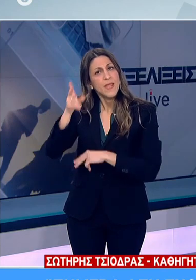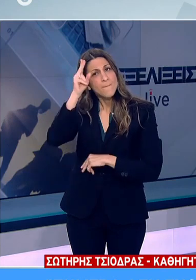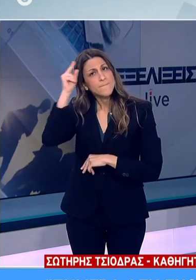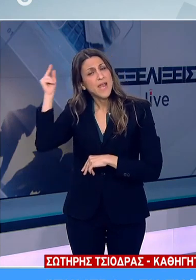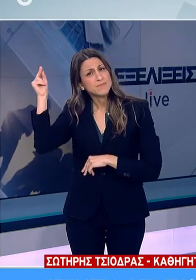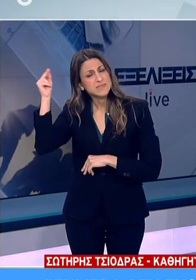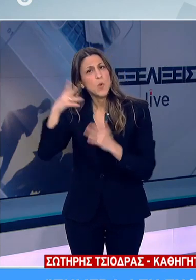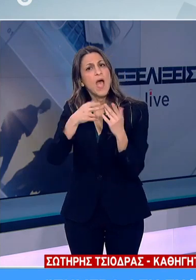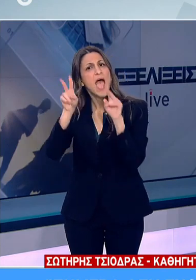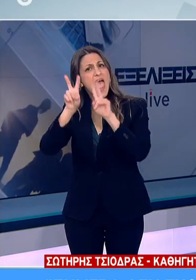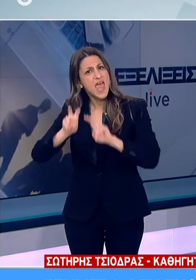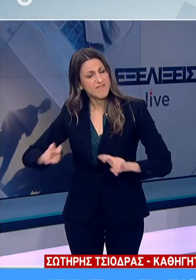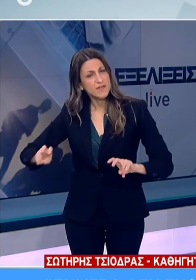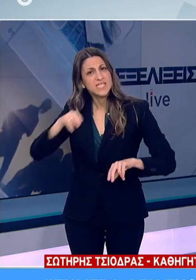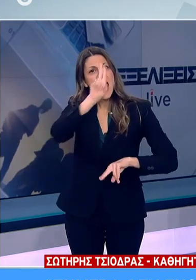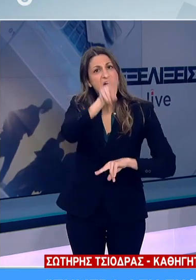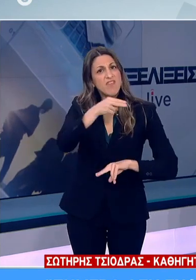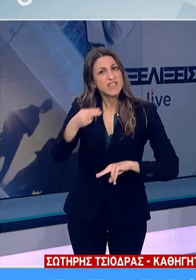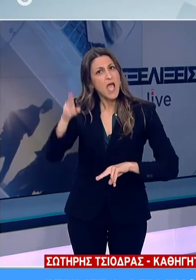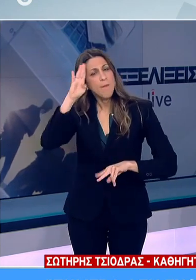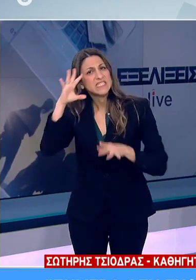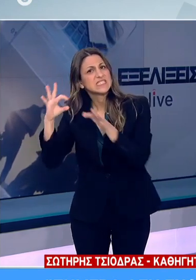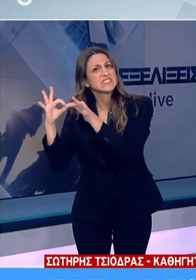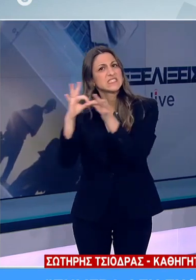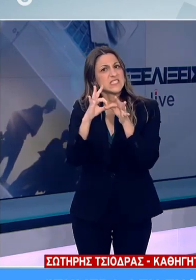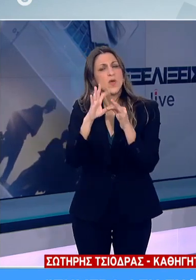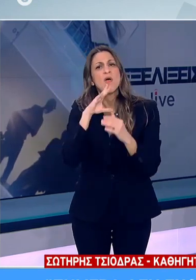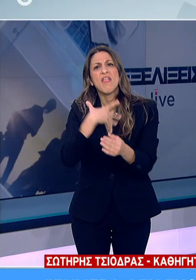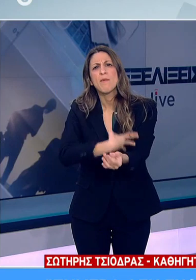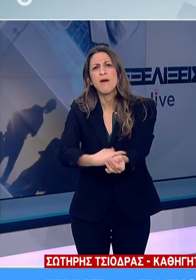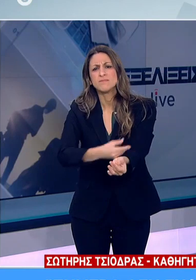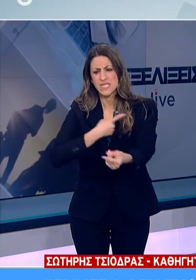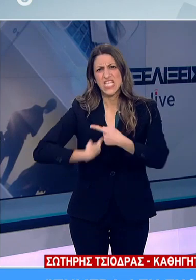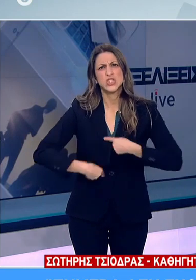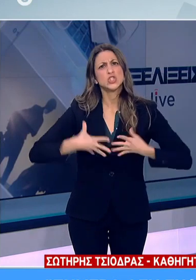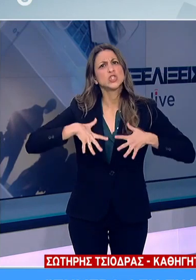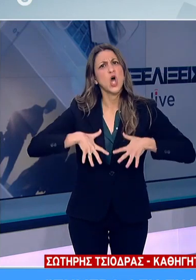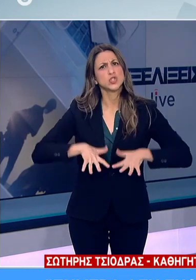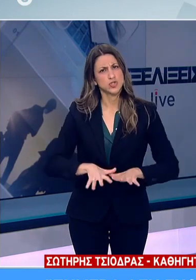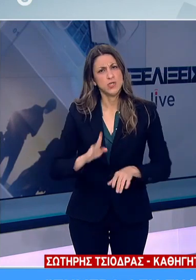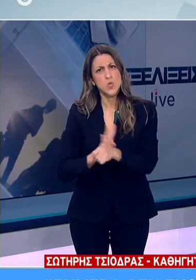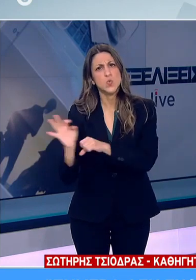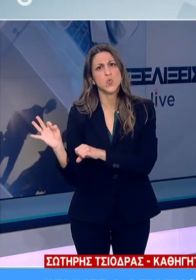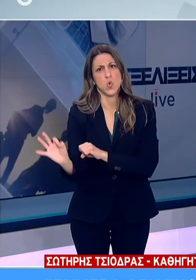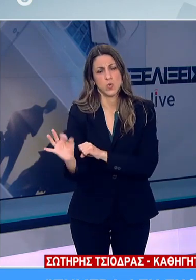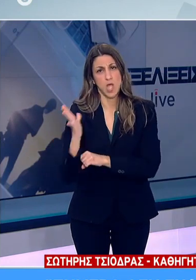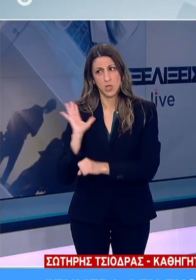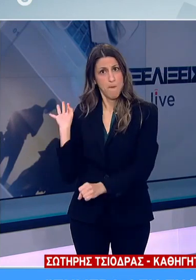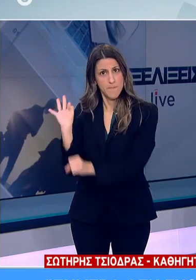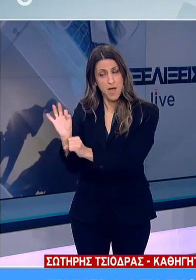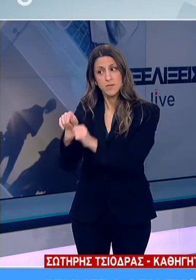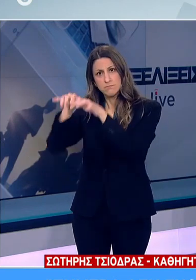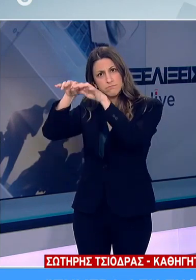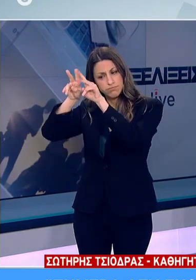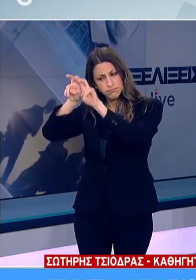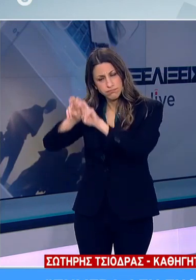και το Πανεπιστήμιο της Ζυρίχης σχετικά με την εξέταση ιστικών δειγμάτων από ασθενείς που έπασχαν από τη νέα νόσο. Η μελέτη